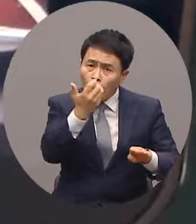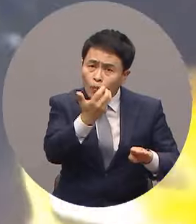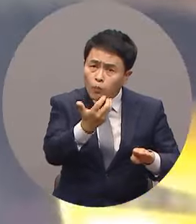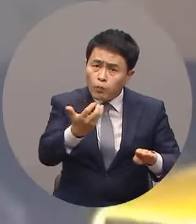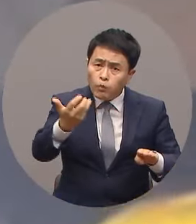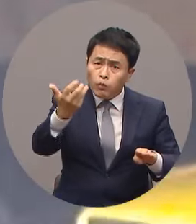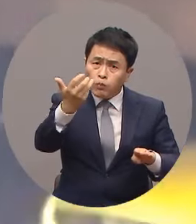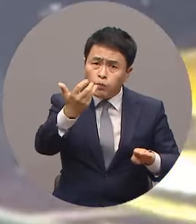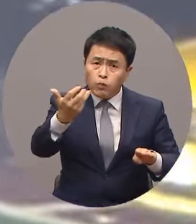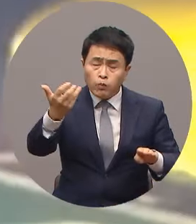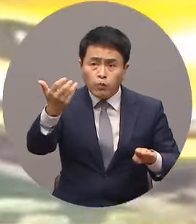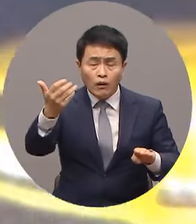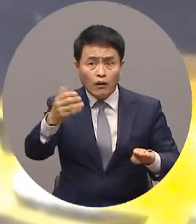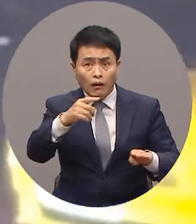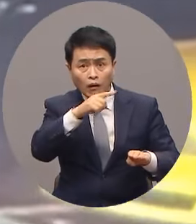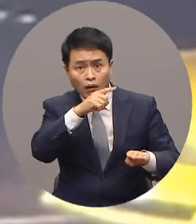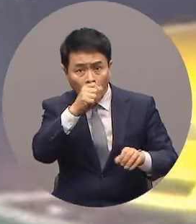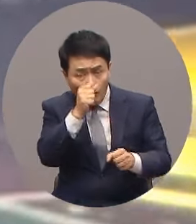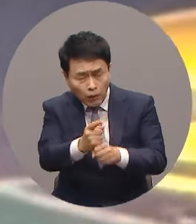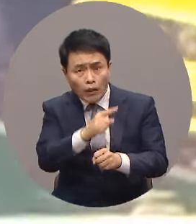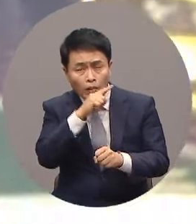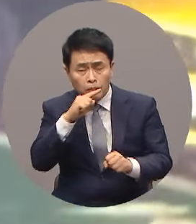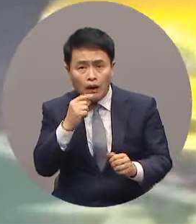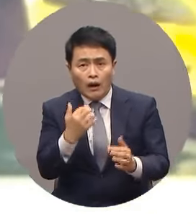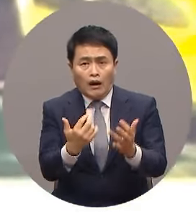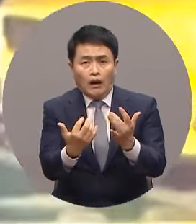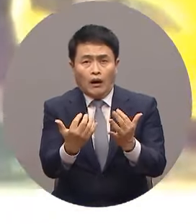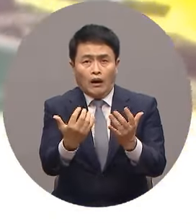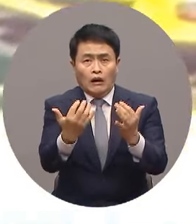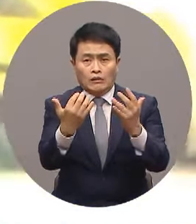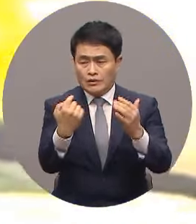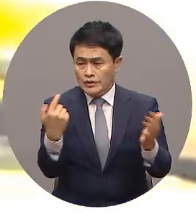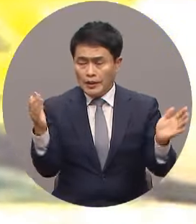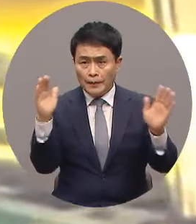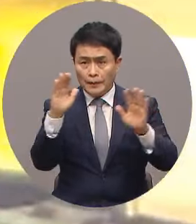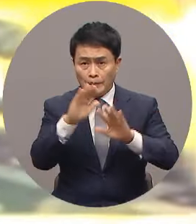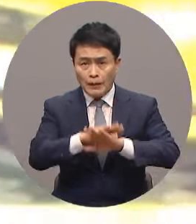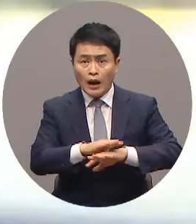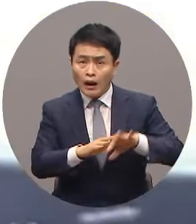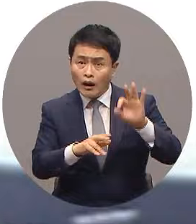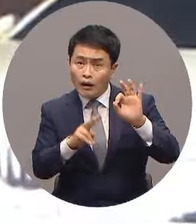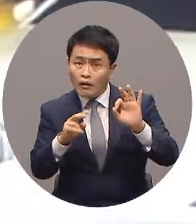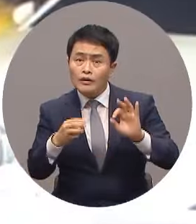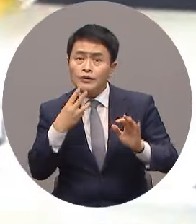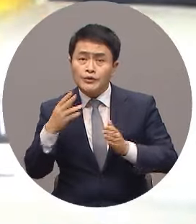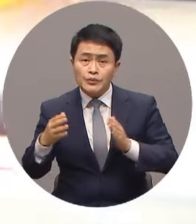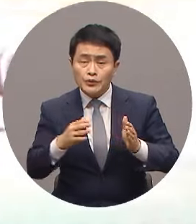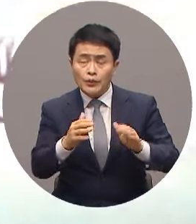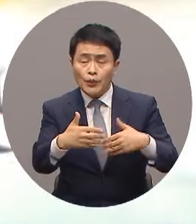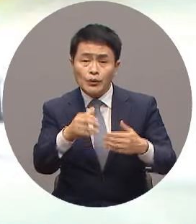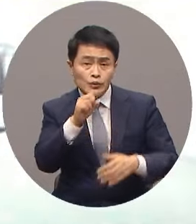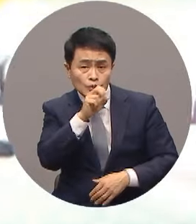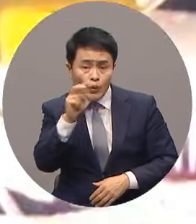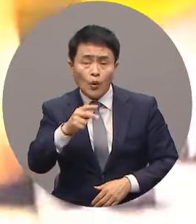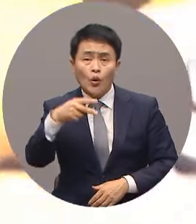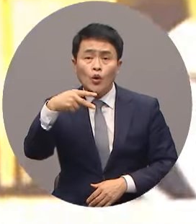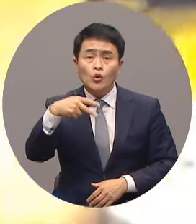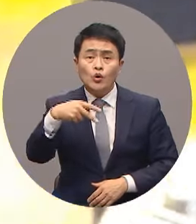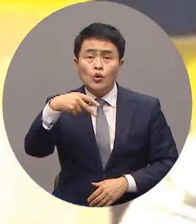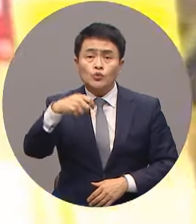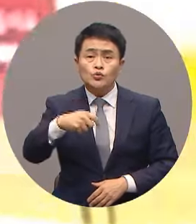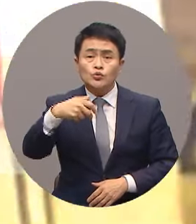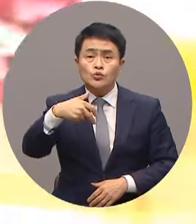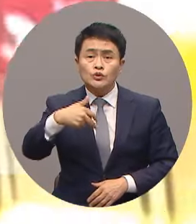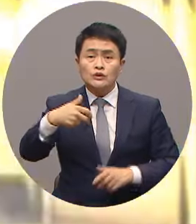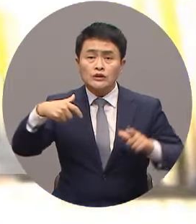나오더니 이내 시뻘건 불길이 치솟습니다. 어젯밤 10시쯤 경기 용인시 수지구의 한